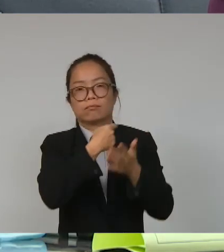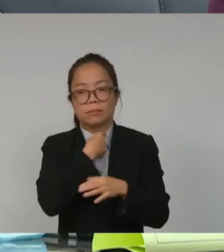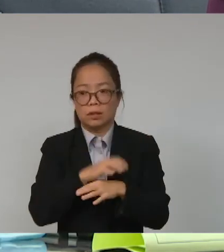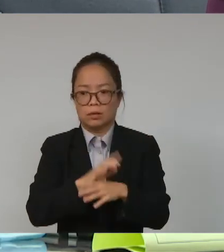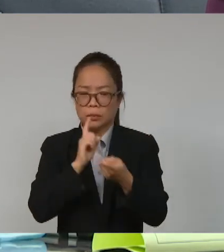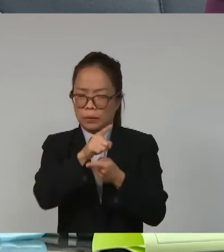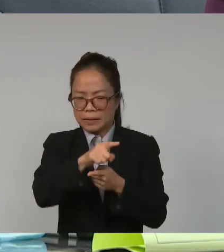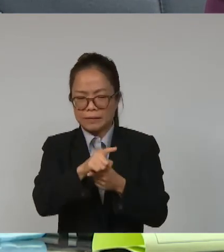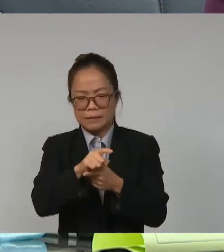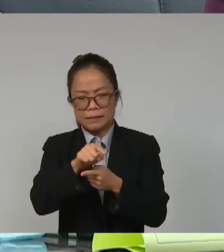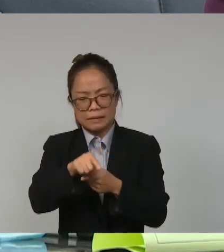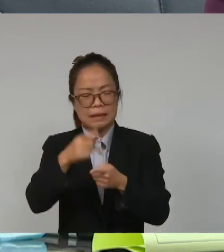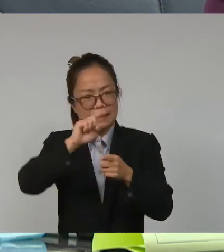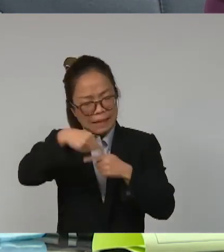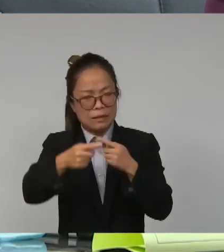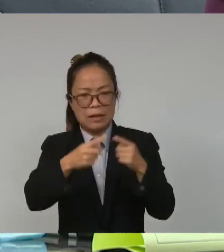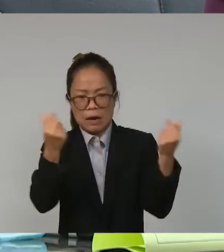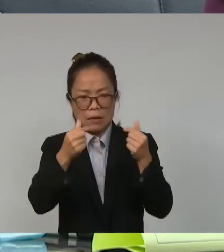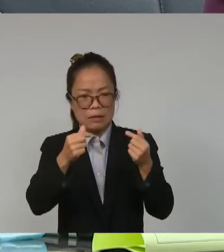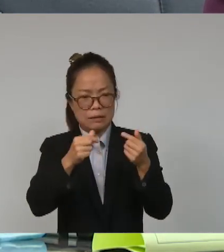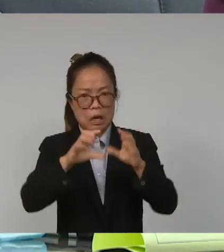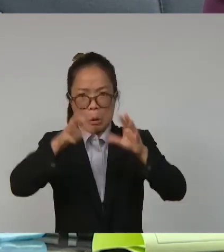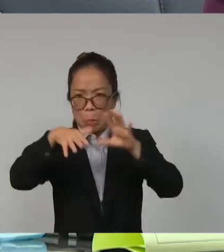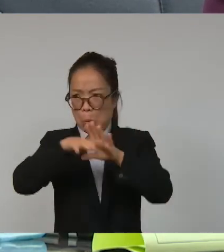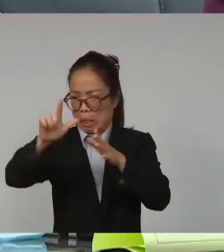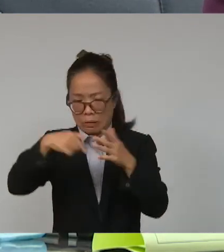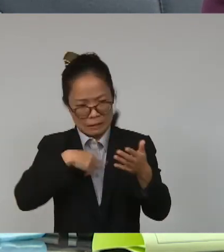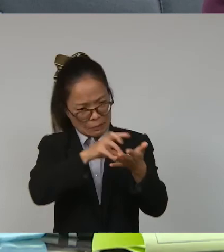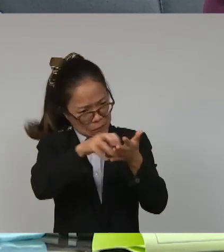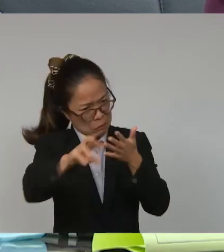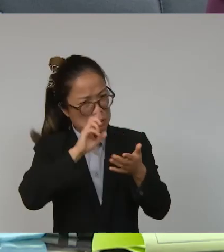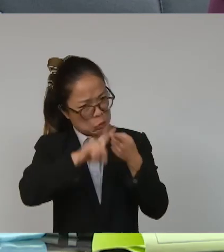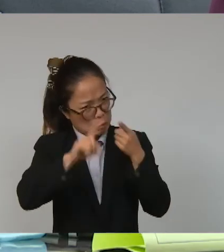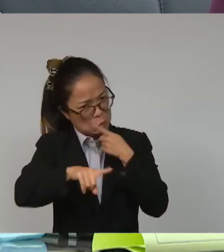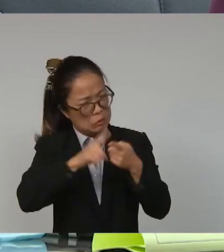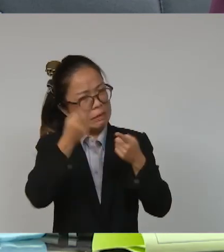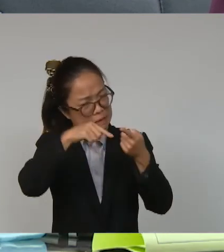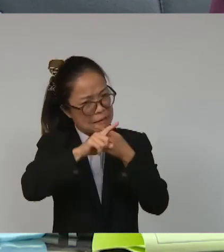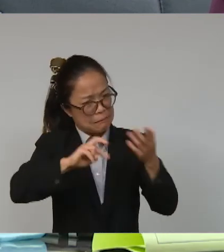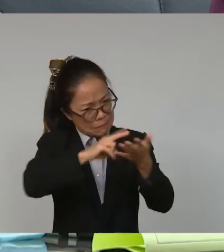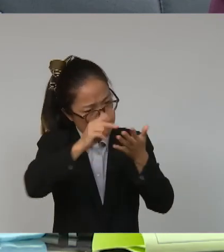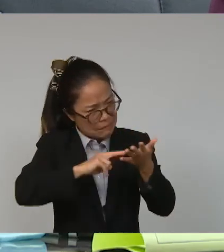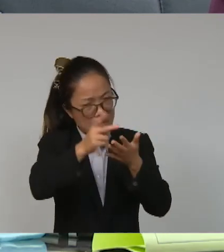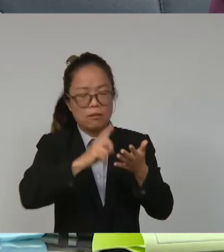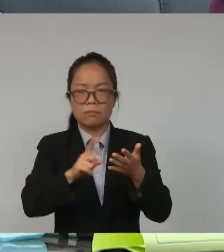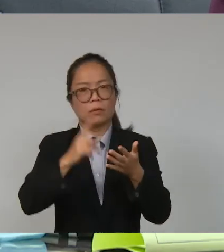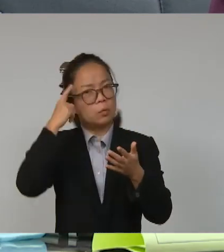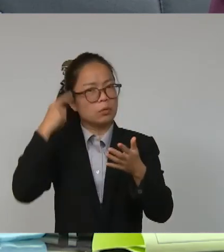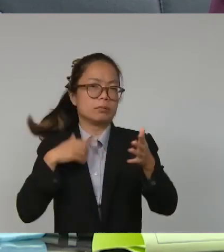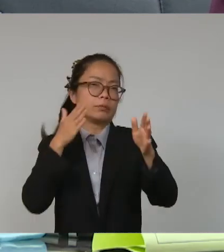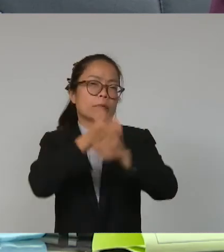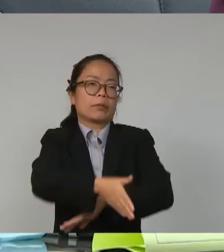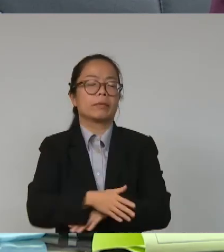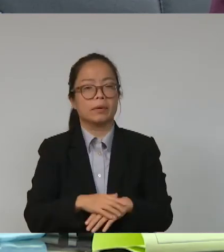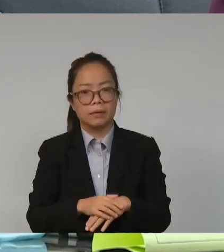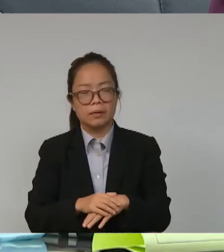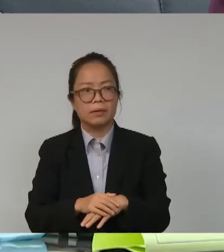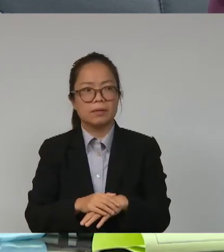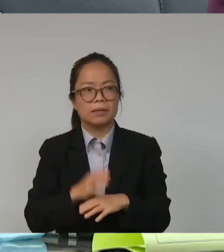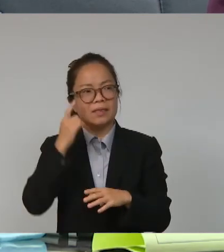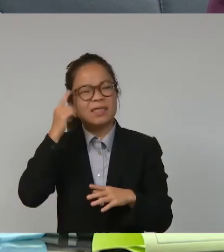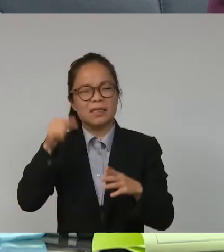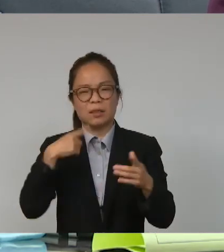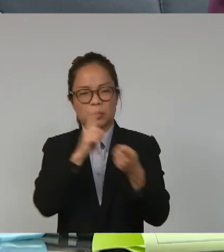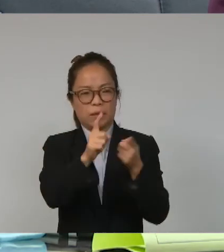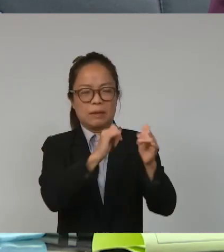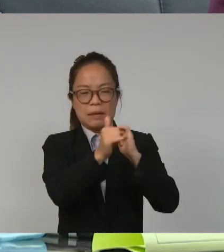不太适合再进行好像国文老师说你这个文字应该怎么表达比较好，这个我觉得这个就捞过界了，因为这很多等于侵